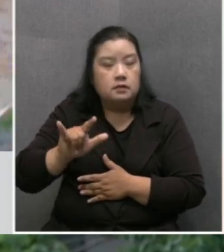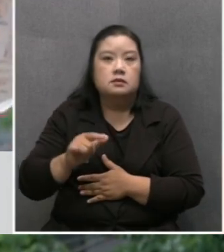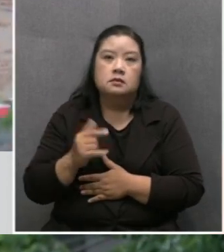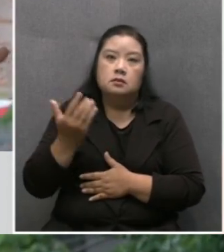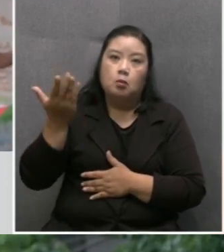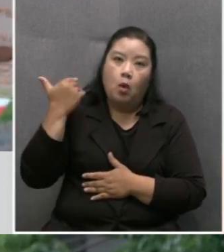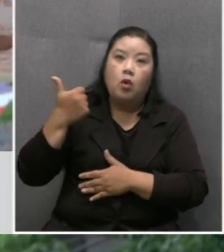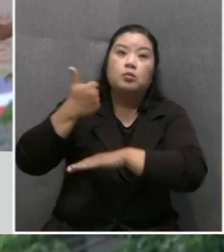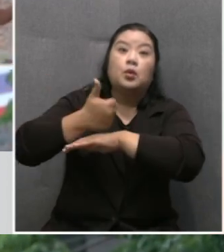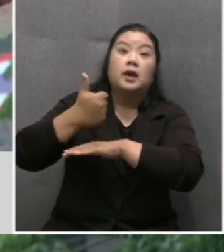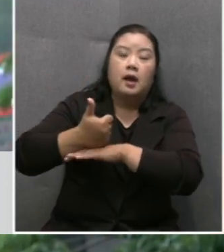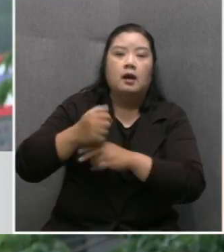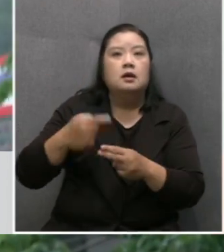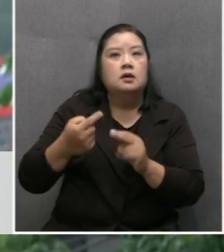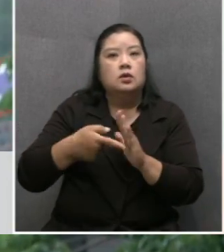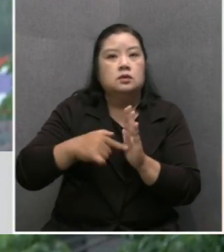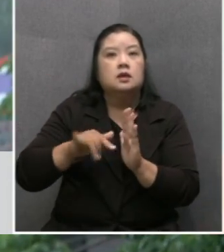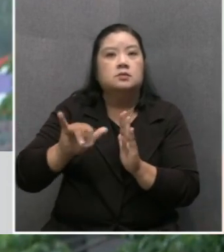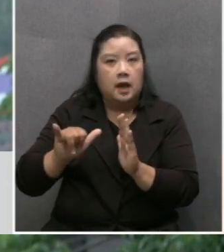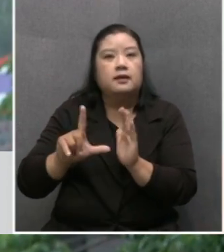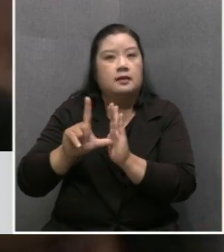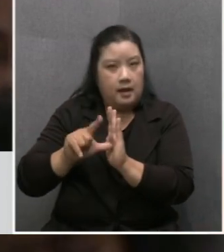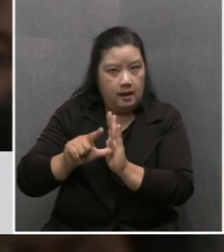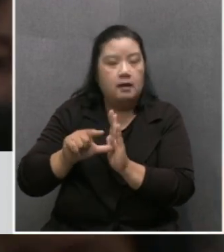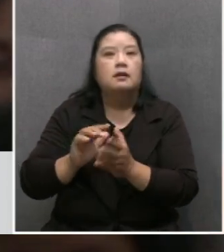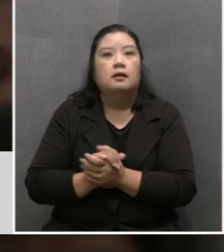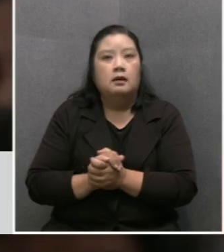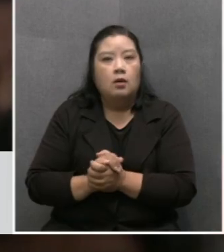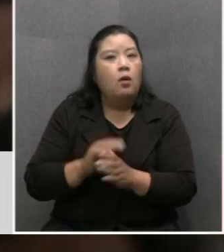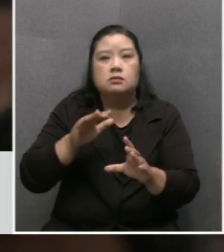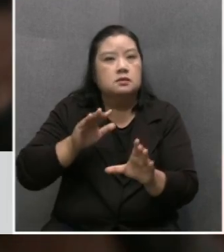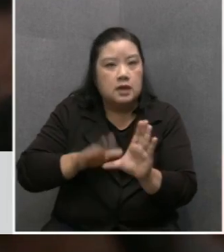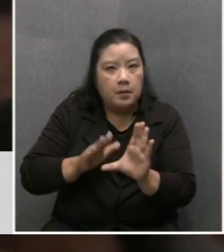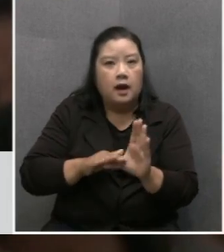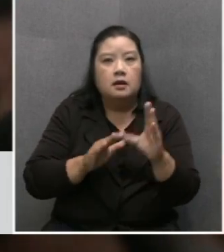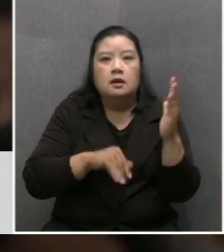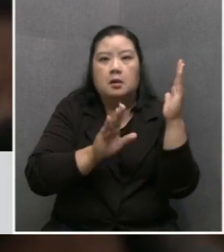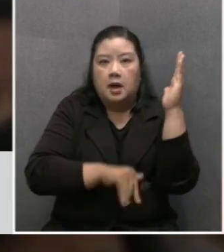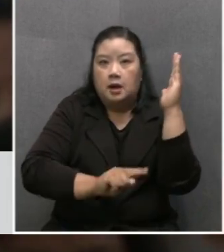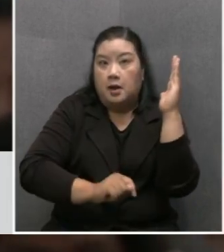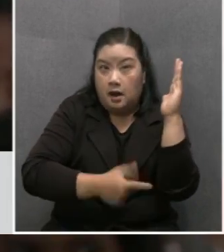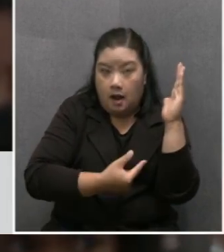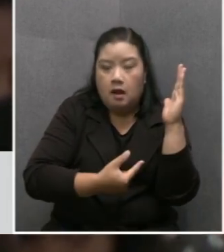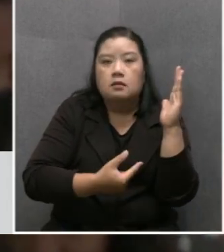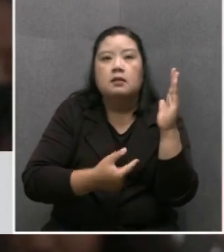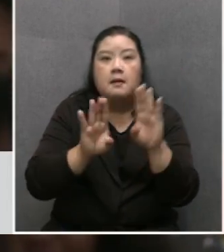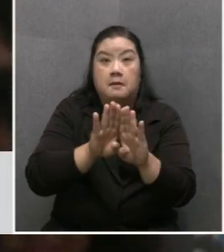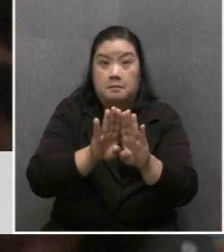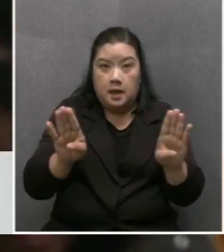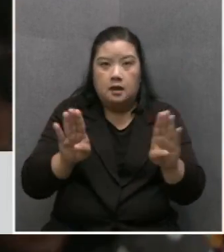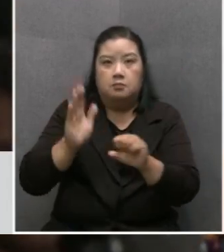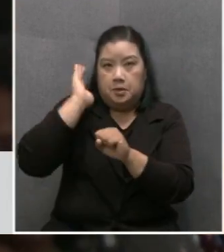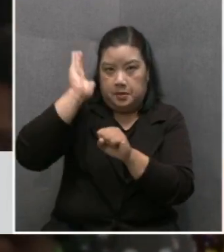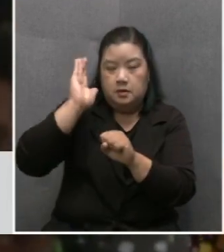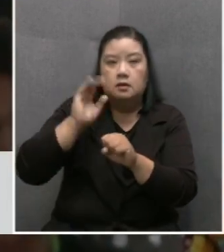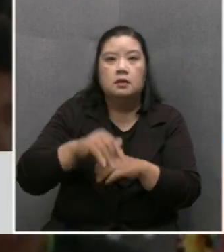พรรคนายเฉลิมชัยศรีอ่อนเลขาธิการพรรคแล้วก็ผู้สมัครทั้ง2เขตจังหวัดพังงารวมเปิดเวทีปราศัยใหญ่2เวที